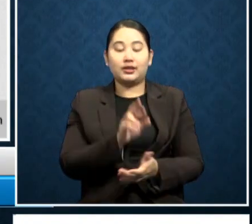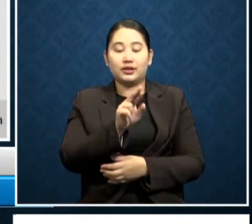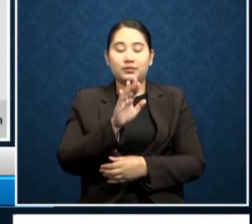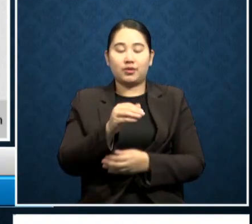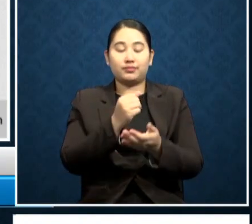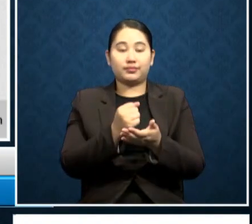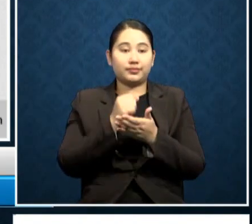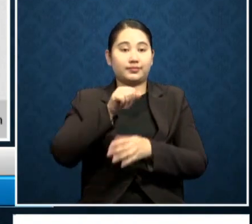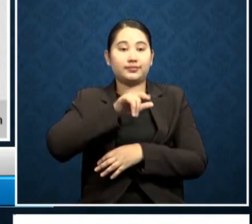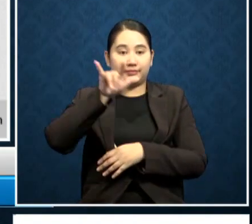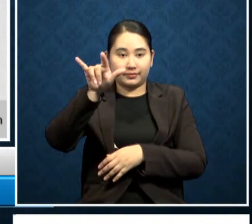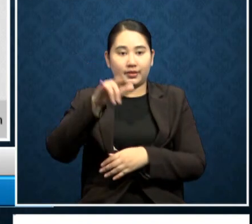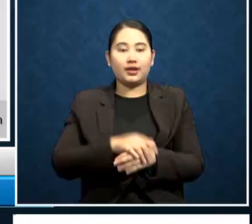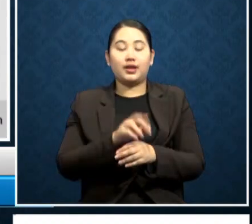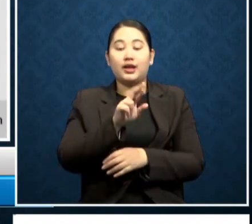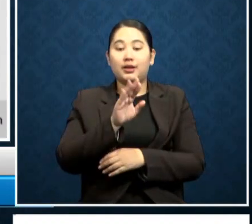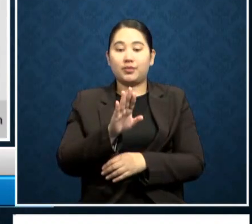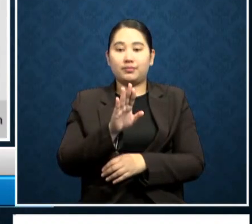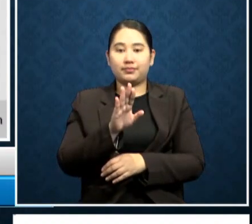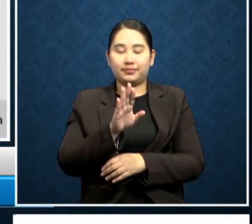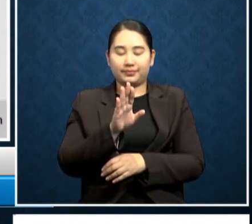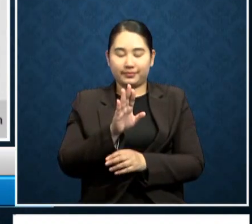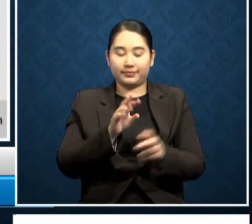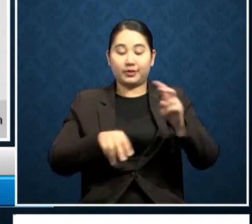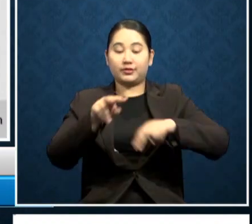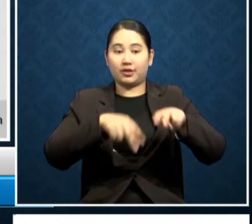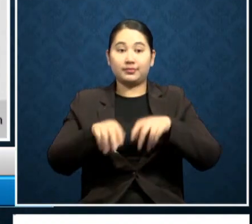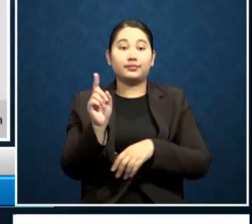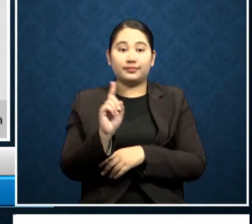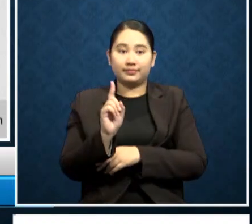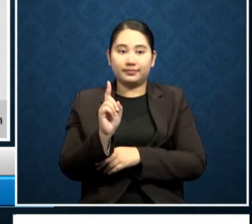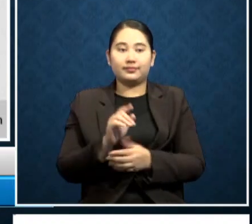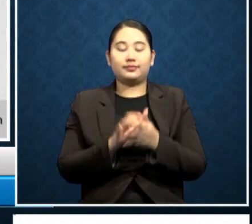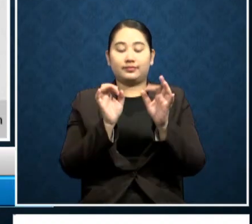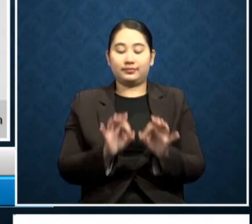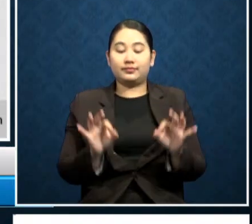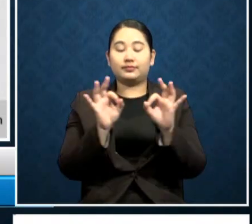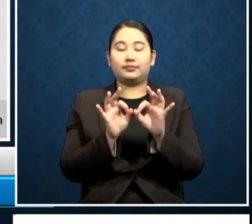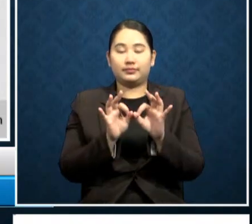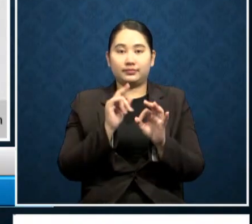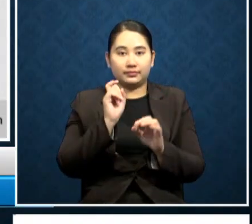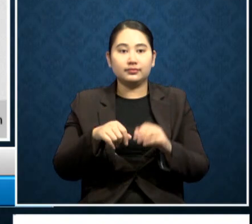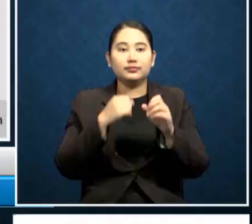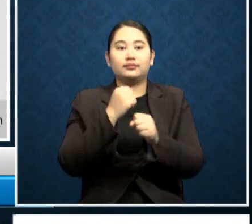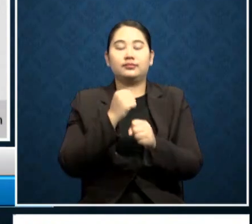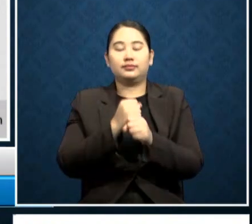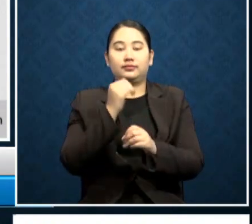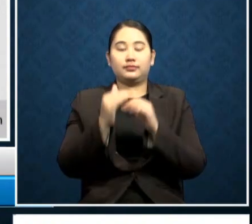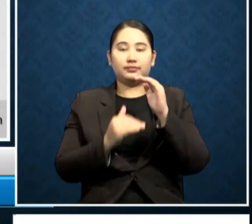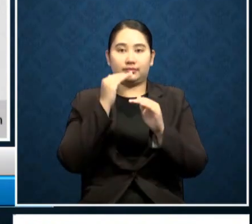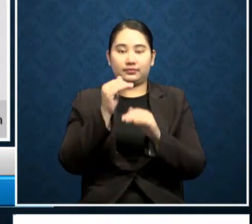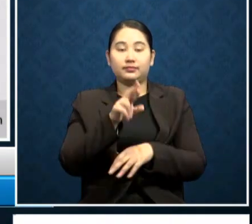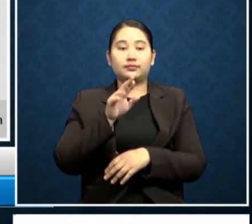อากาศและระบบติดตามอากาศสญาณดังต่อไปนี้สิ่งที่สำคัญควรจะพัฒนาระบบสื่อสารการ